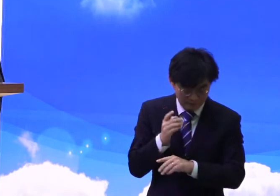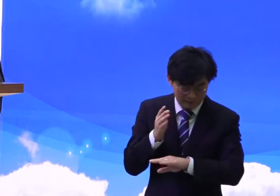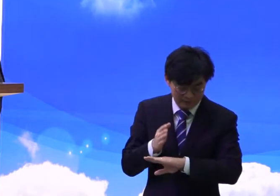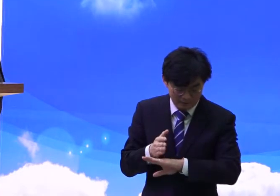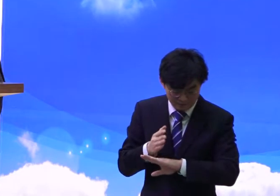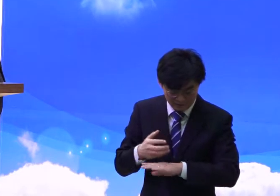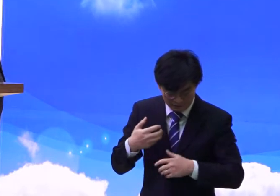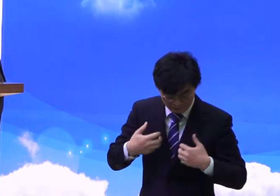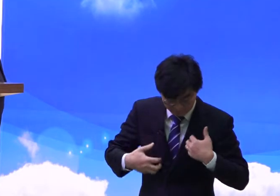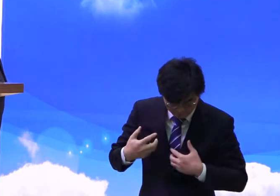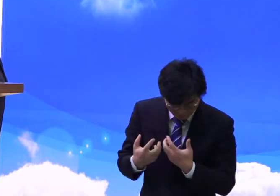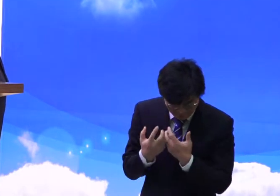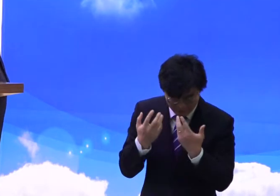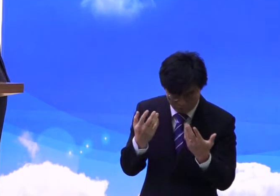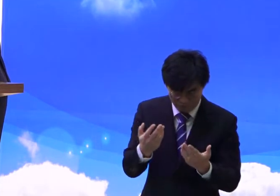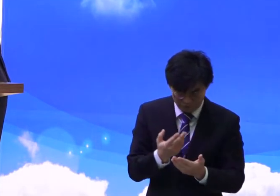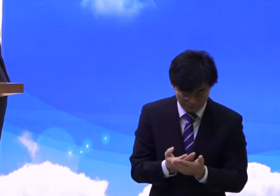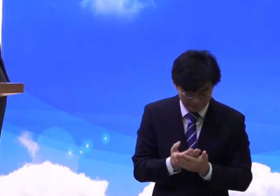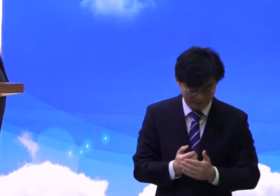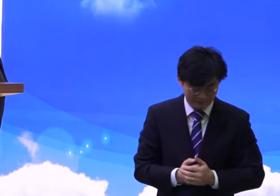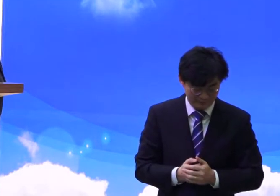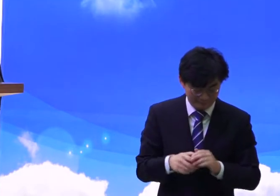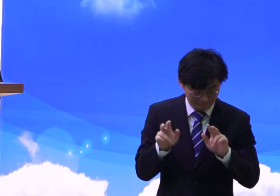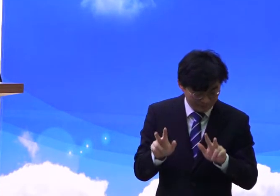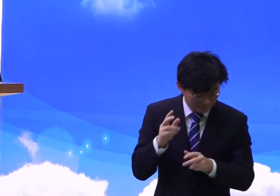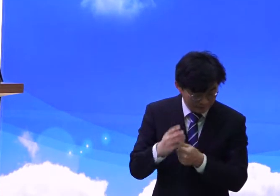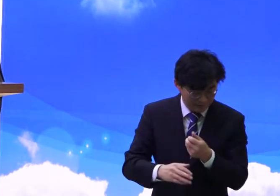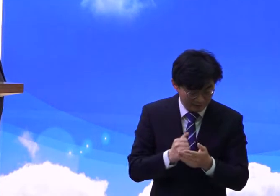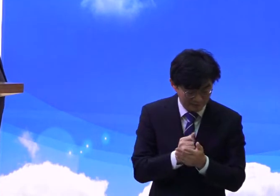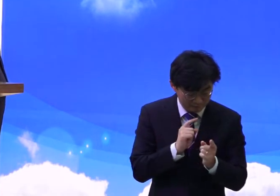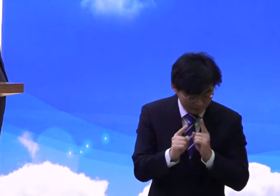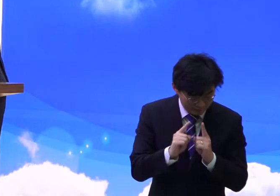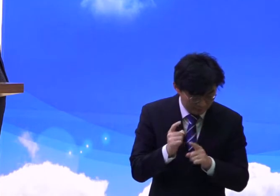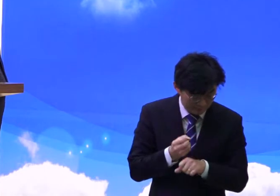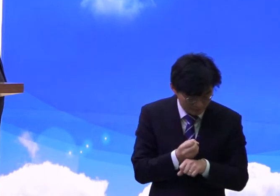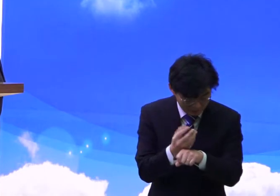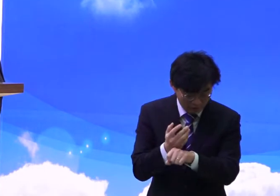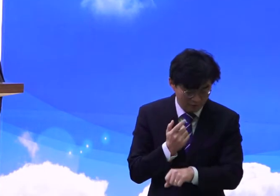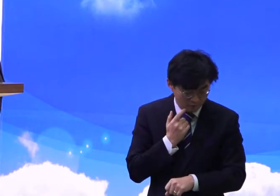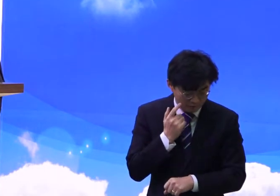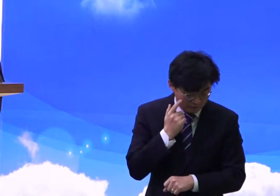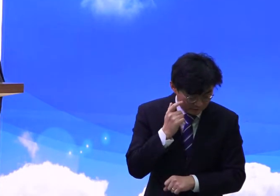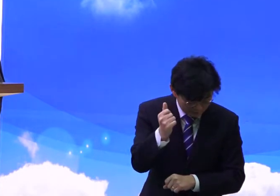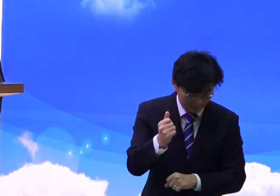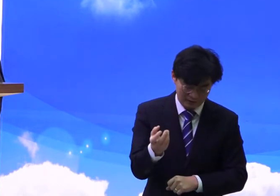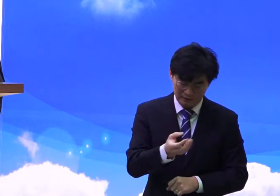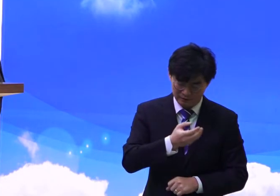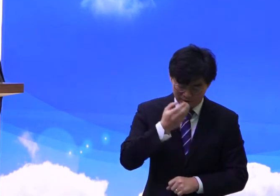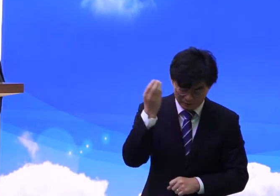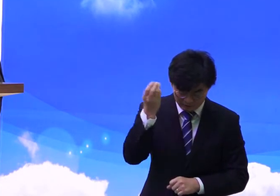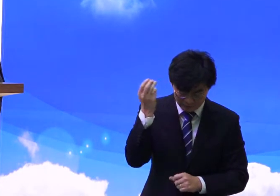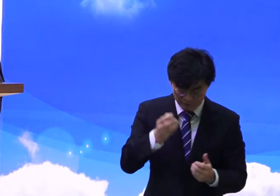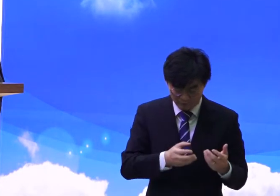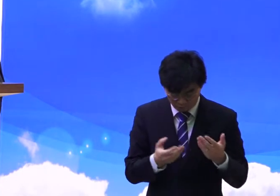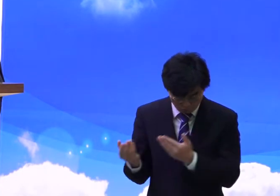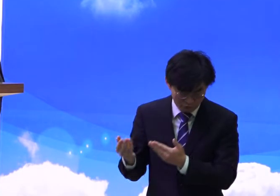하여 주옵소서. 이 시간 하나님의 말씀을 대언하시는 목사님에게 성령을